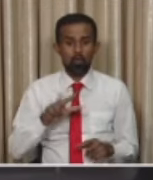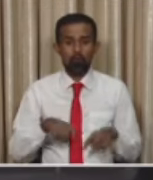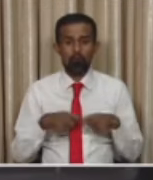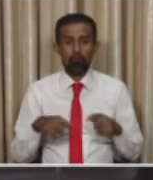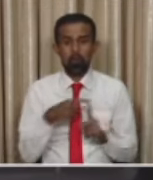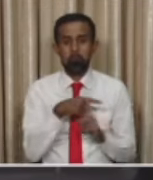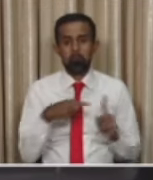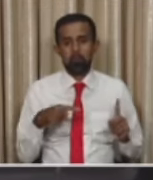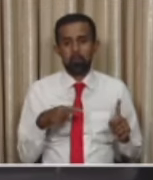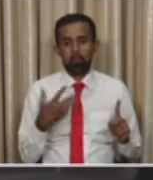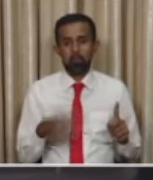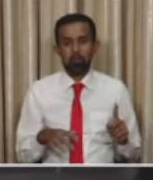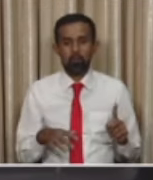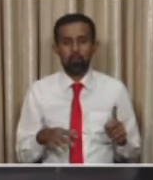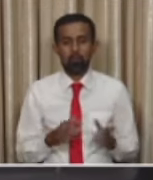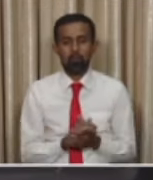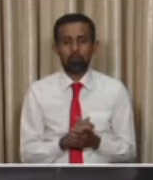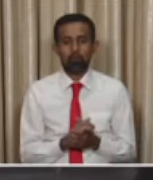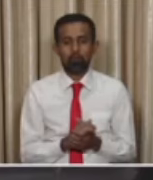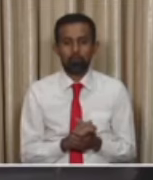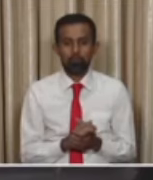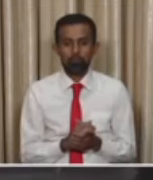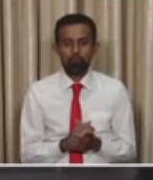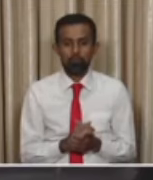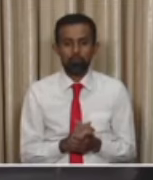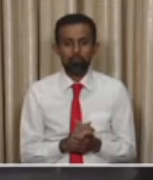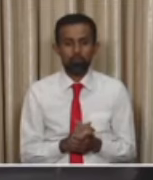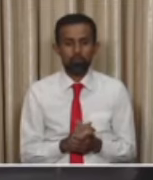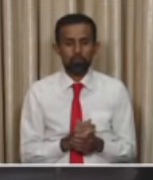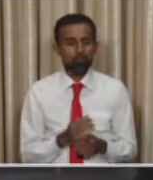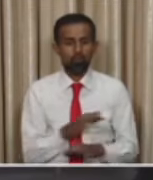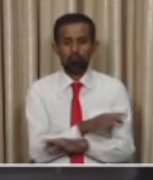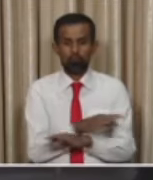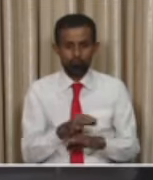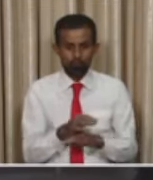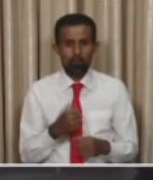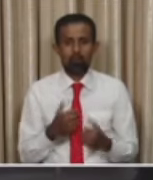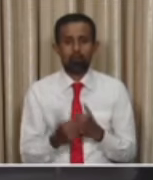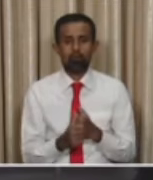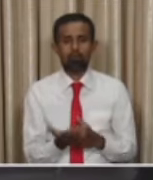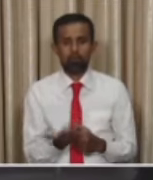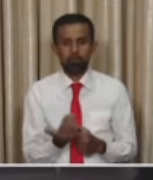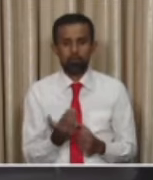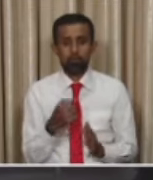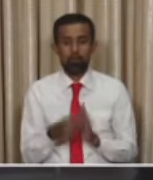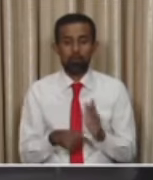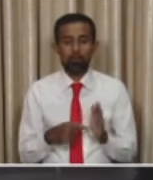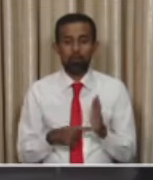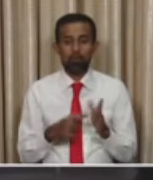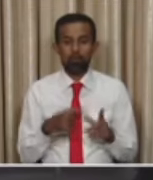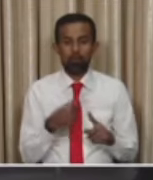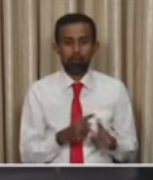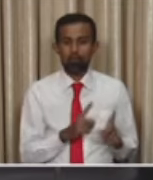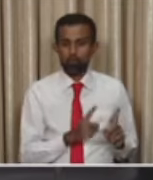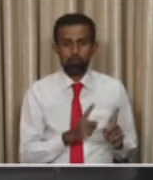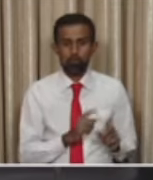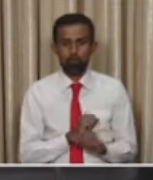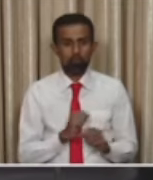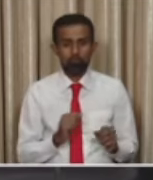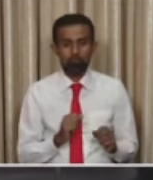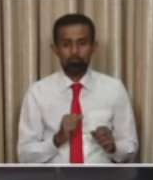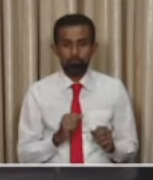බාගට නැවතිලා තියෙනවා වවුලුලේ කියලා නටබුන් විදියට. මගර මේ සඳහා වැඩපිළිවෙලක් අපිට ඕනේ. ඒතොර රටේ ජනතාවගේ බදු වලින්ම විතරක් නෙමෙයි. දැන්